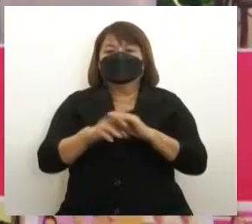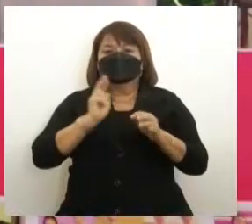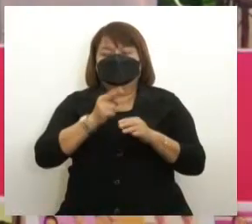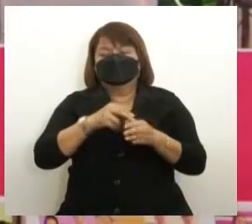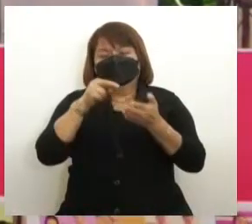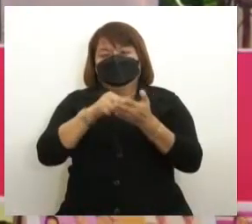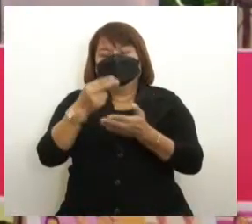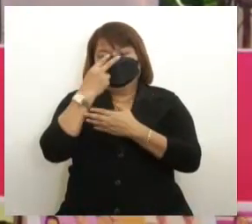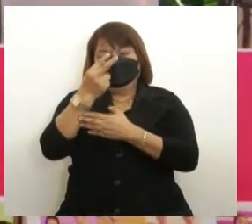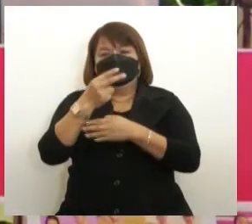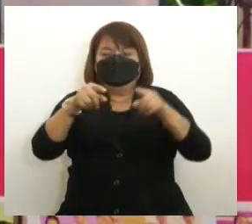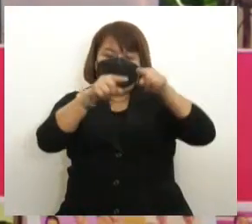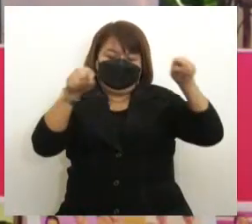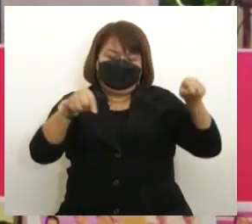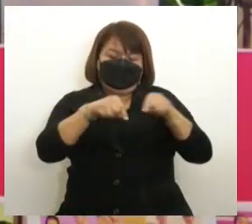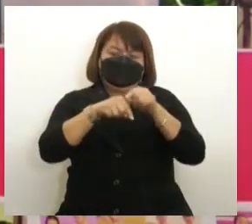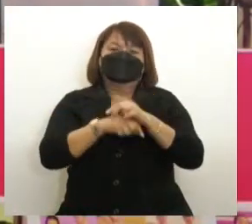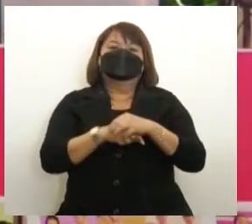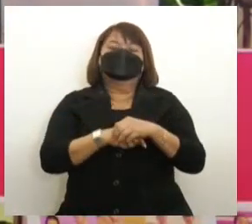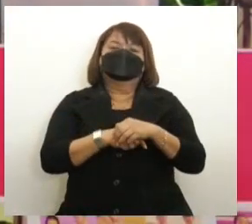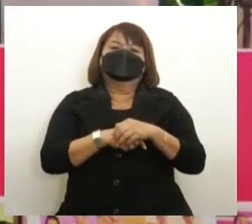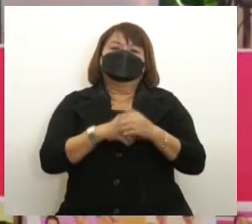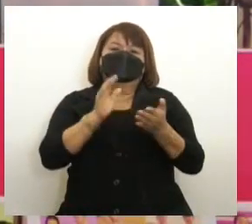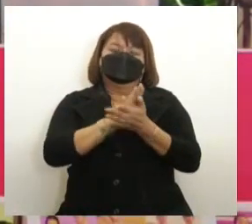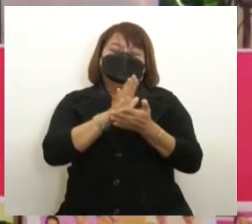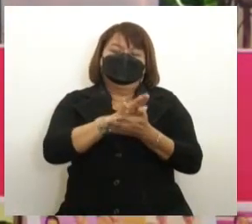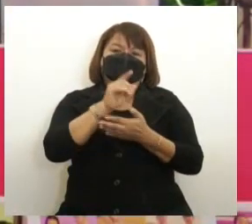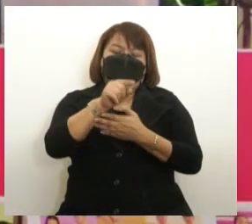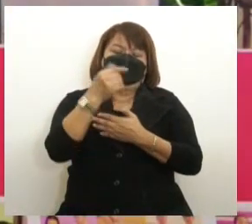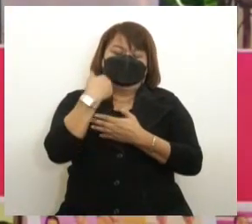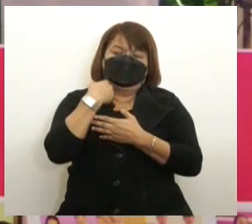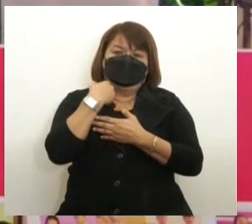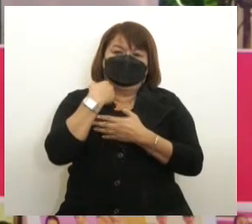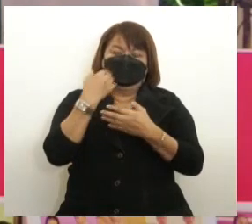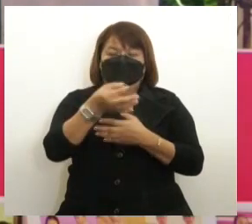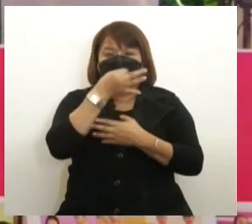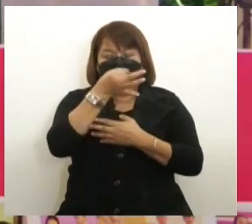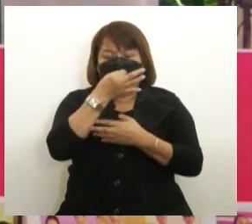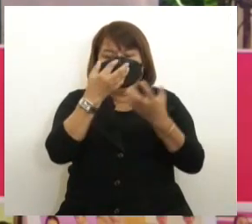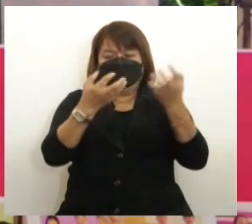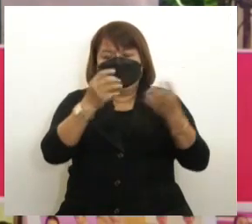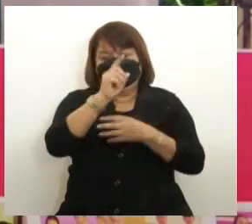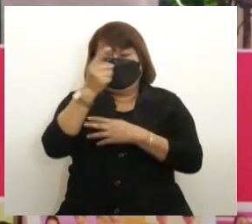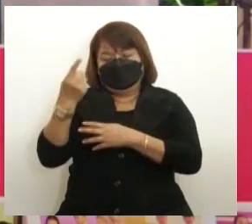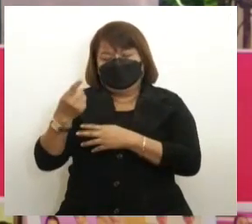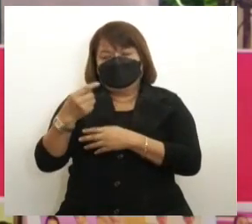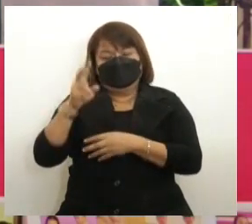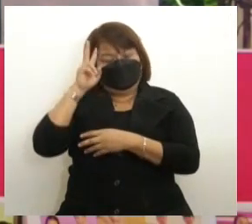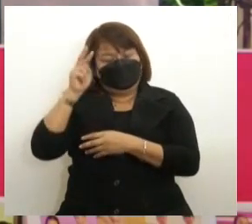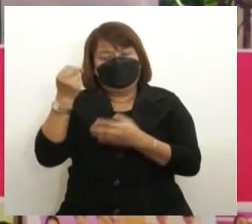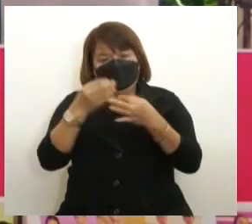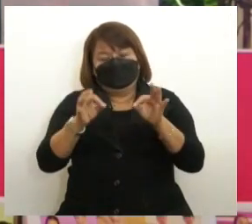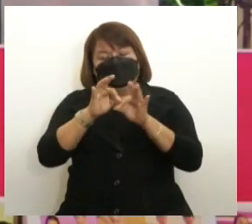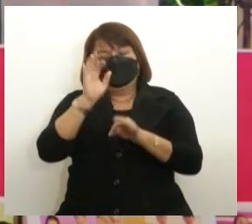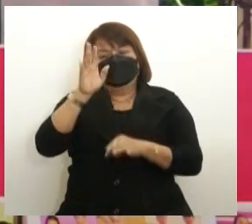ายืนอยู่ในบูธของโรงเรียนนาทงวิทยานะคะซึ่งมีจุดเด่นในเรื่องของอาชีวะนวัตวิถีซึ่งเป็นนโยบายหลักของสำนักง